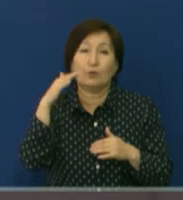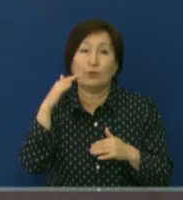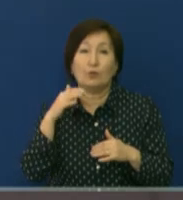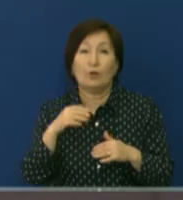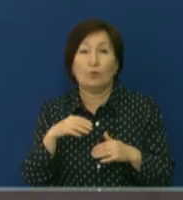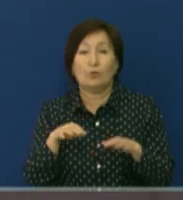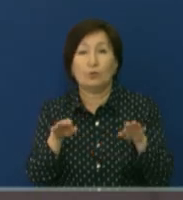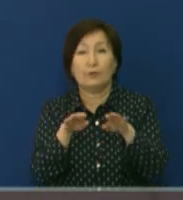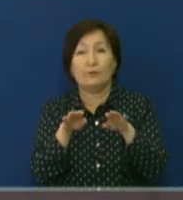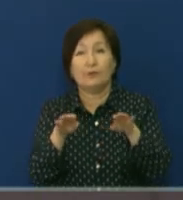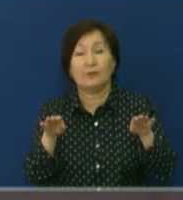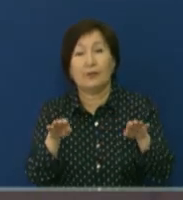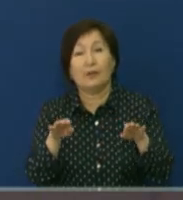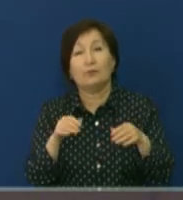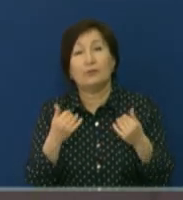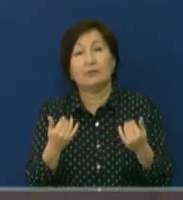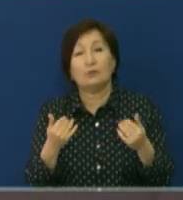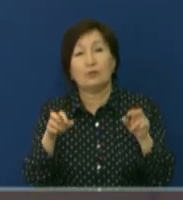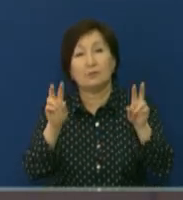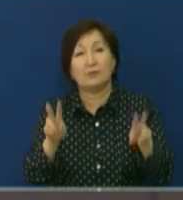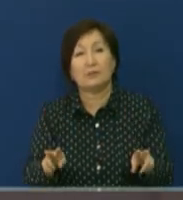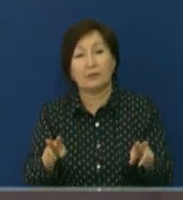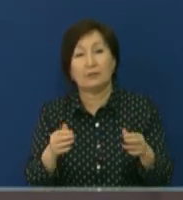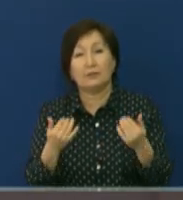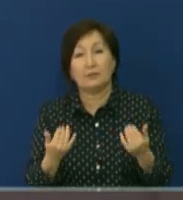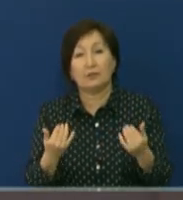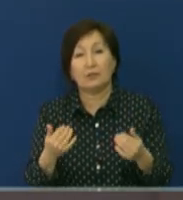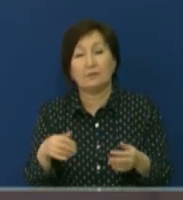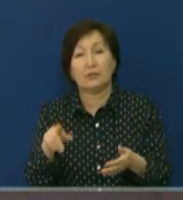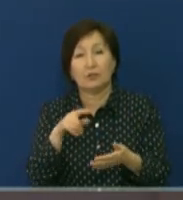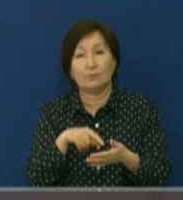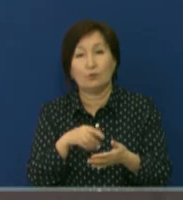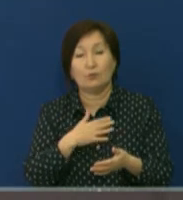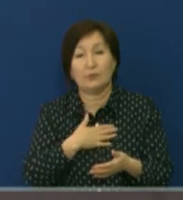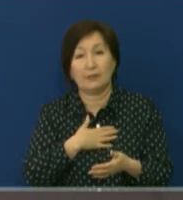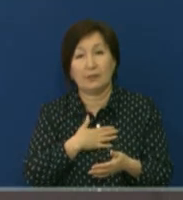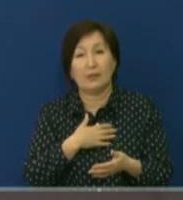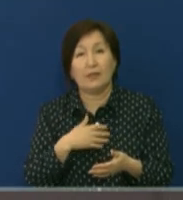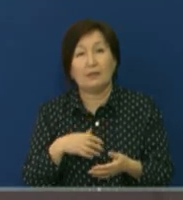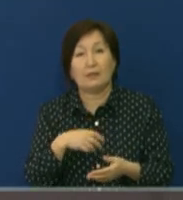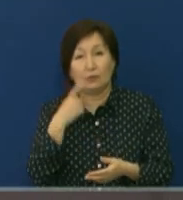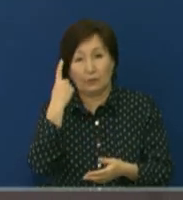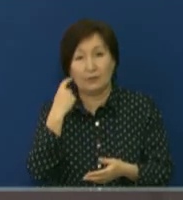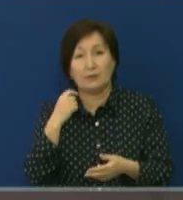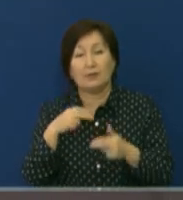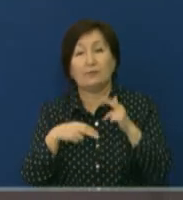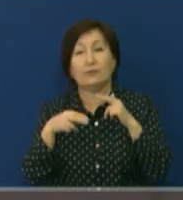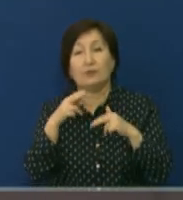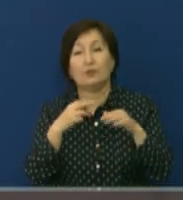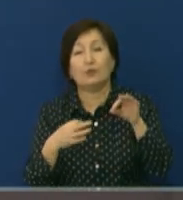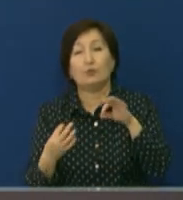здесь сидят такие специалисты которые работают и знает архитектуре меч не меньше